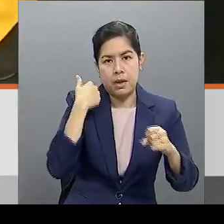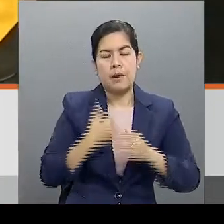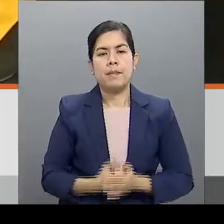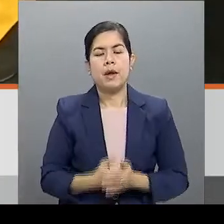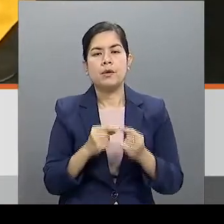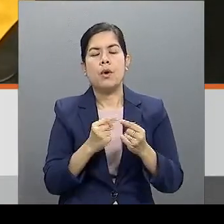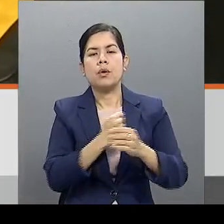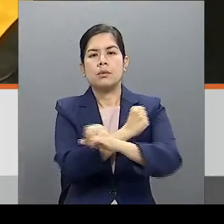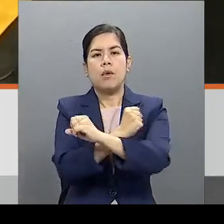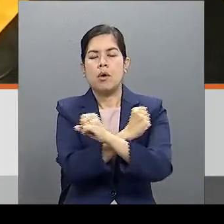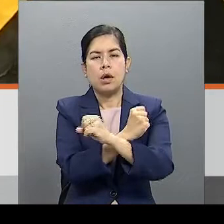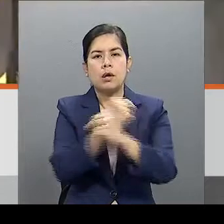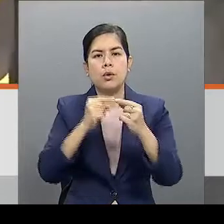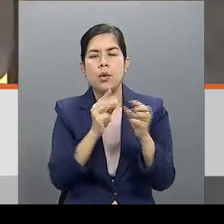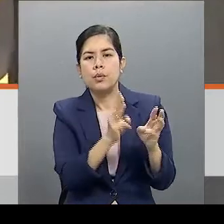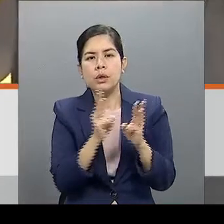ครับ